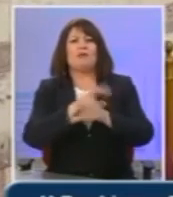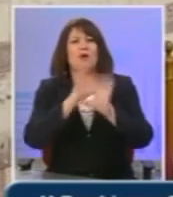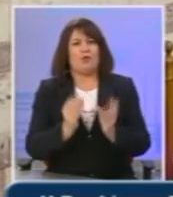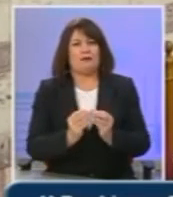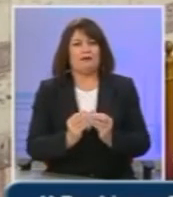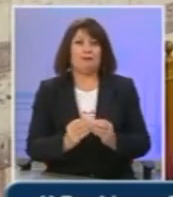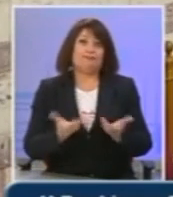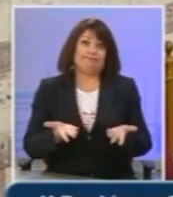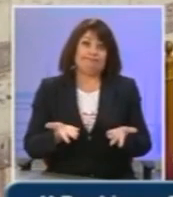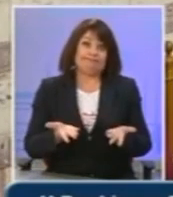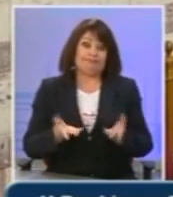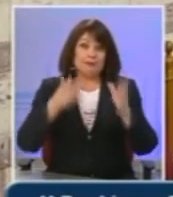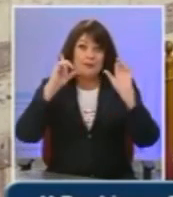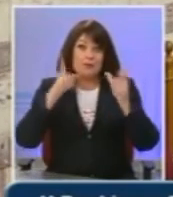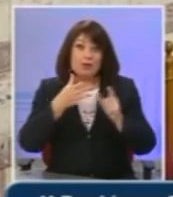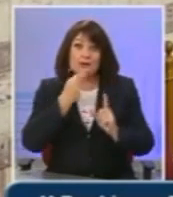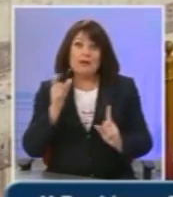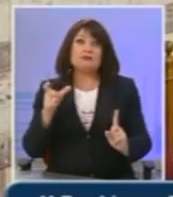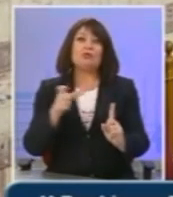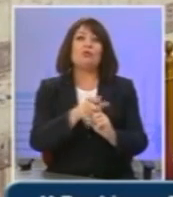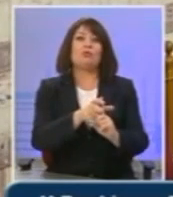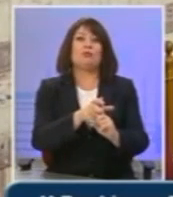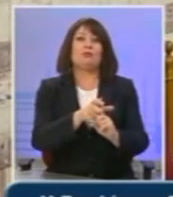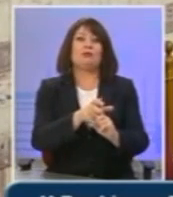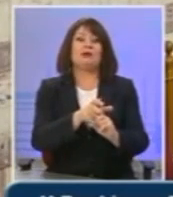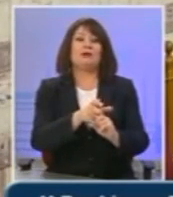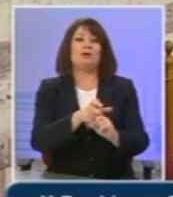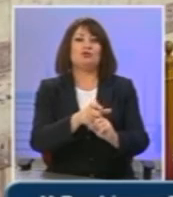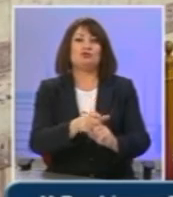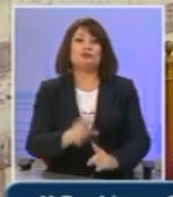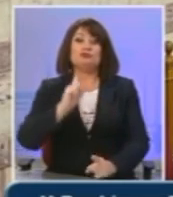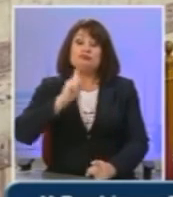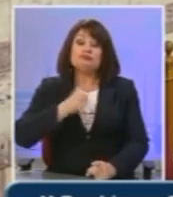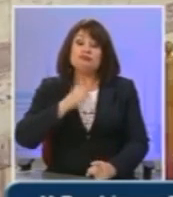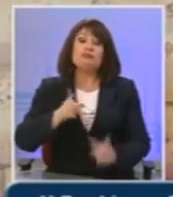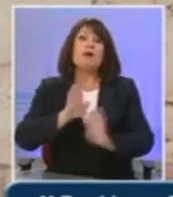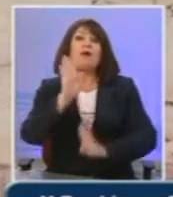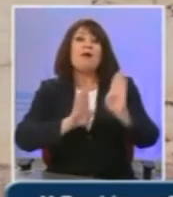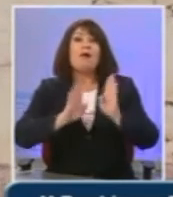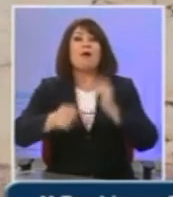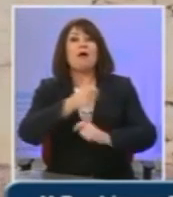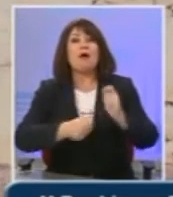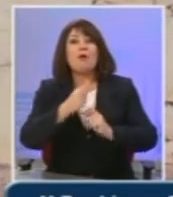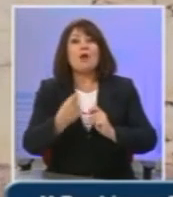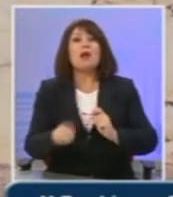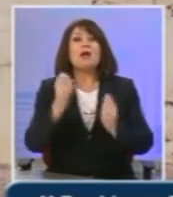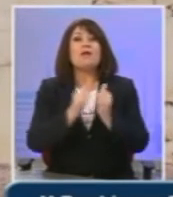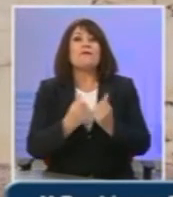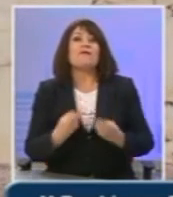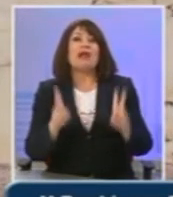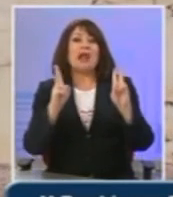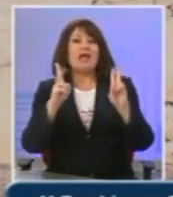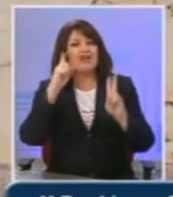δημοκρατία παραμένει σε ομοιρία μέσα στη μέγενη των επιταγών της αγοράς και απάνθρωπων νεοφιλελεύθερων